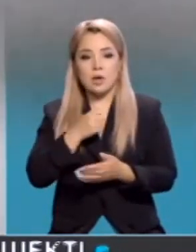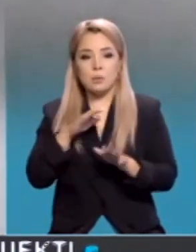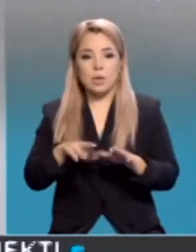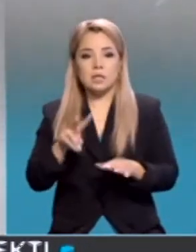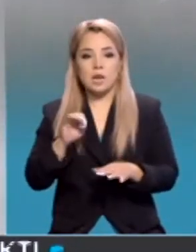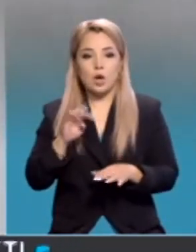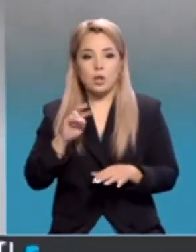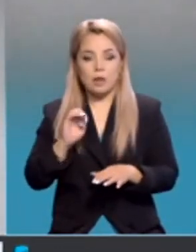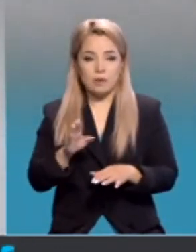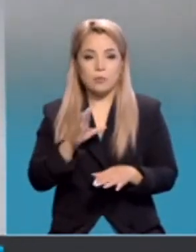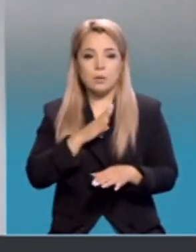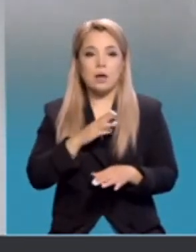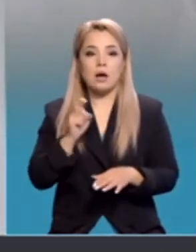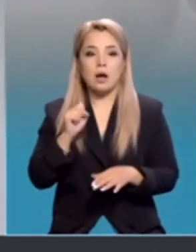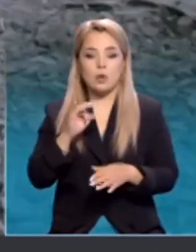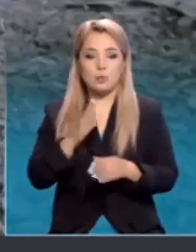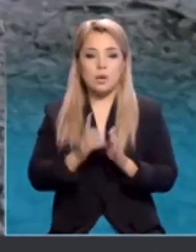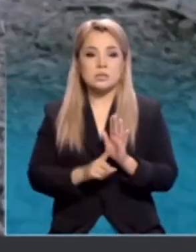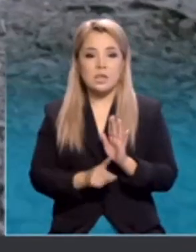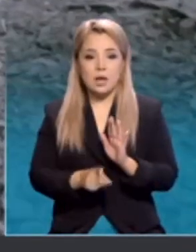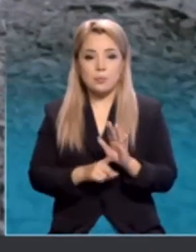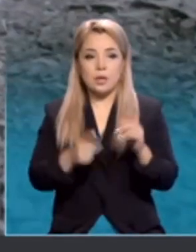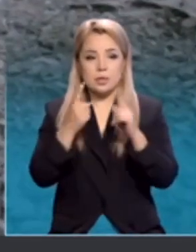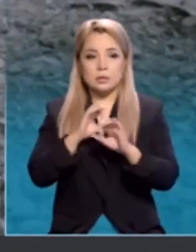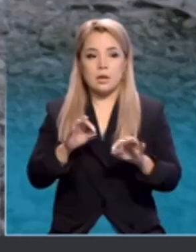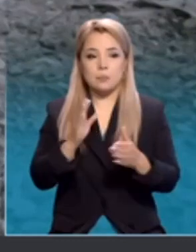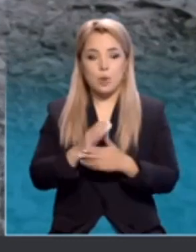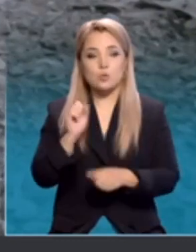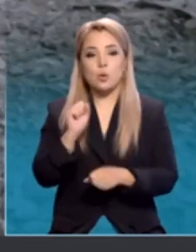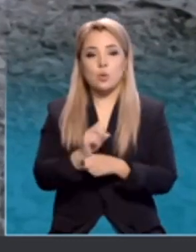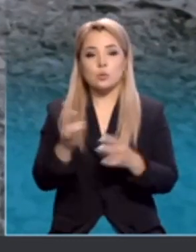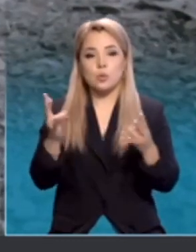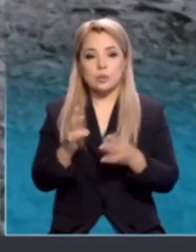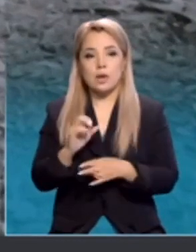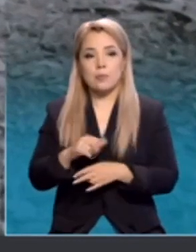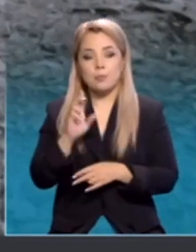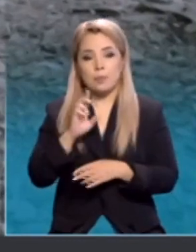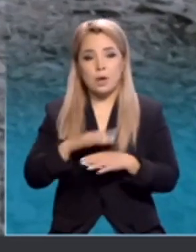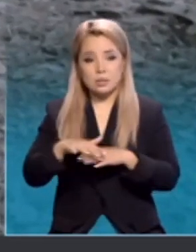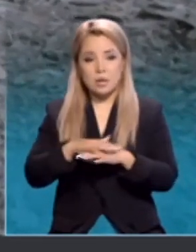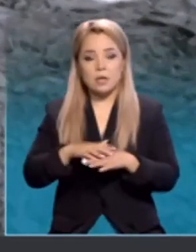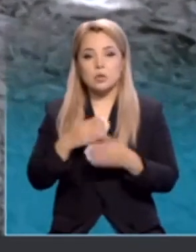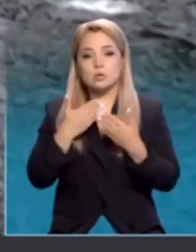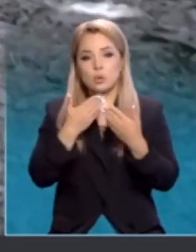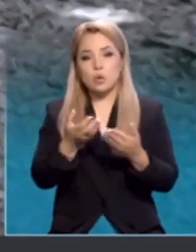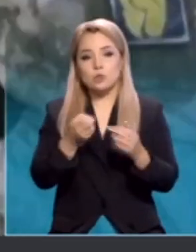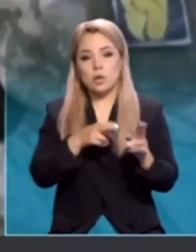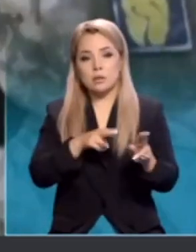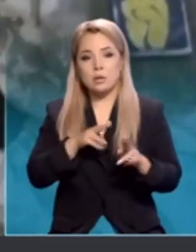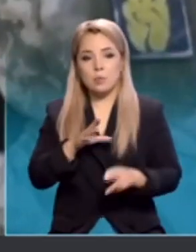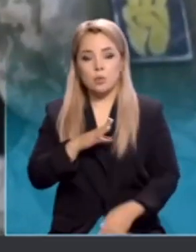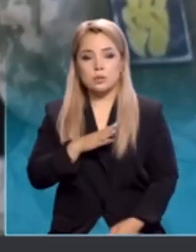Николаев пен Харьковты зымырандармен атқылағандығын айтып, мұны тоқтату үшін бас елдерінен тағы да қару сұрады.